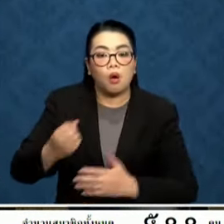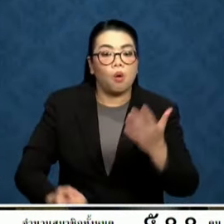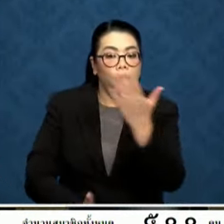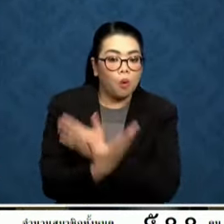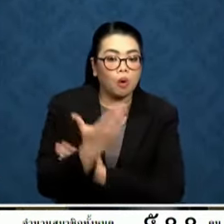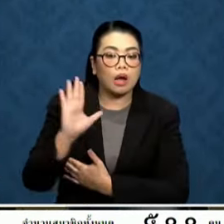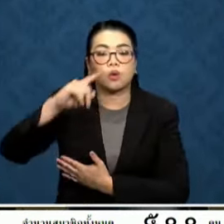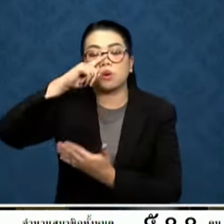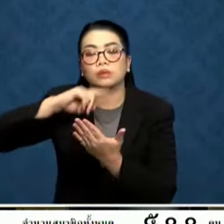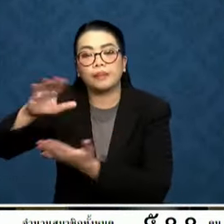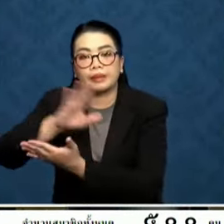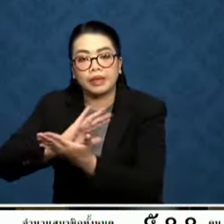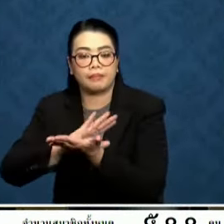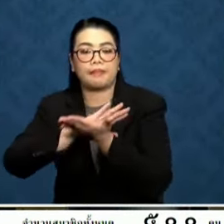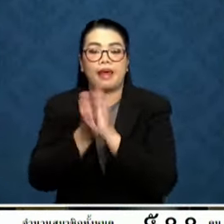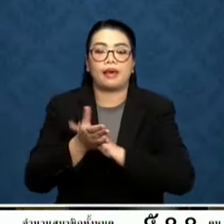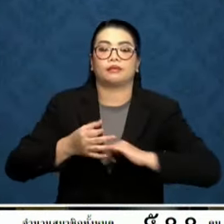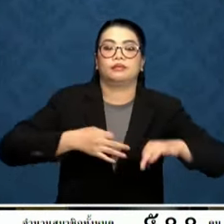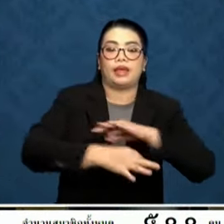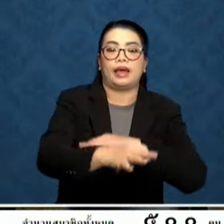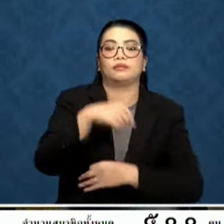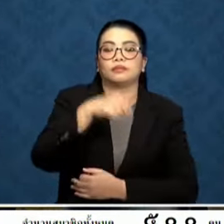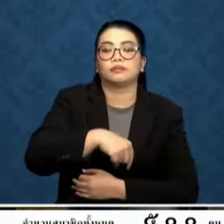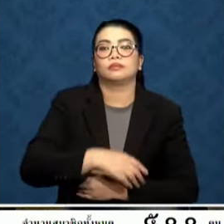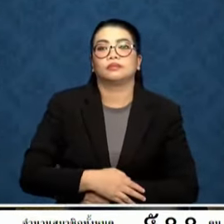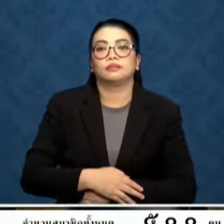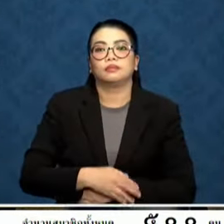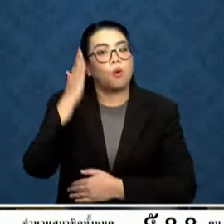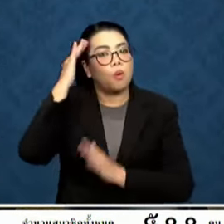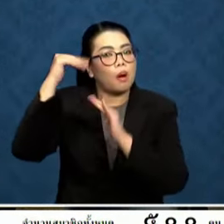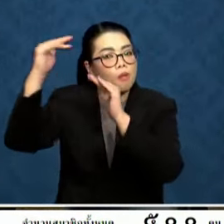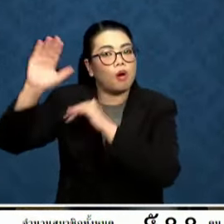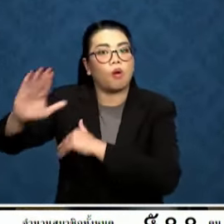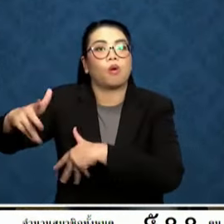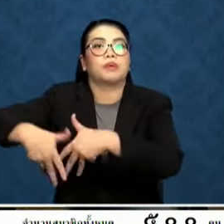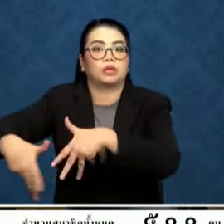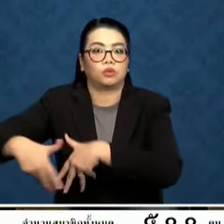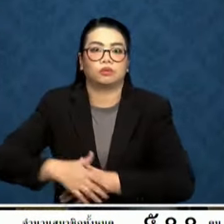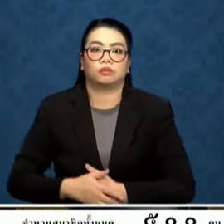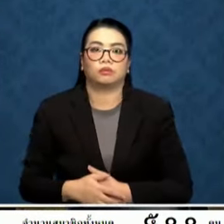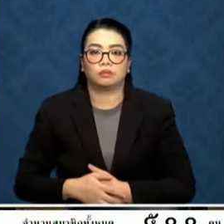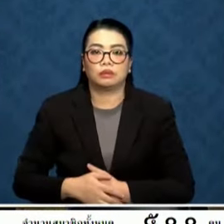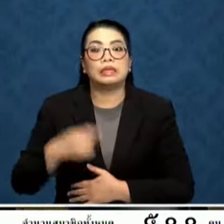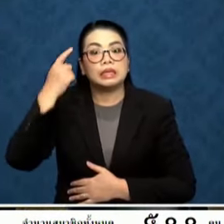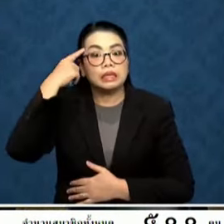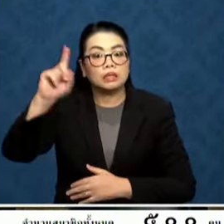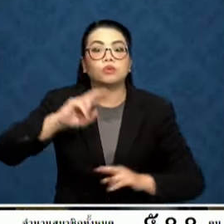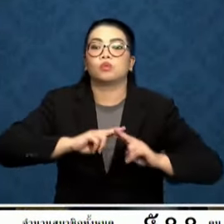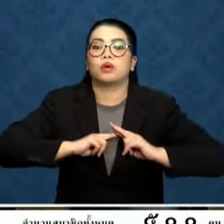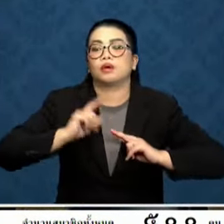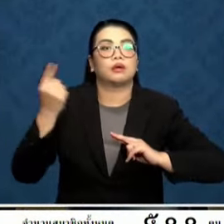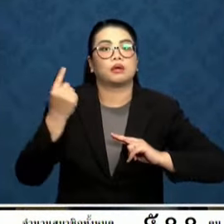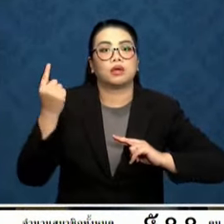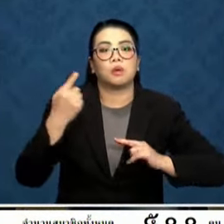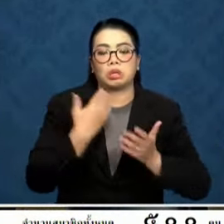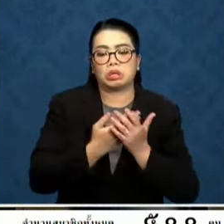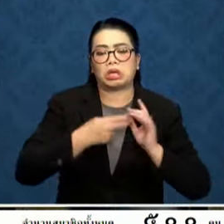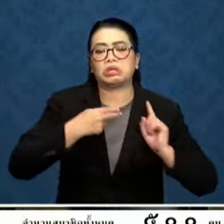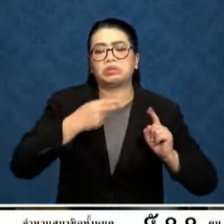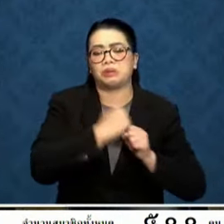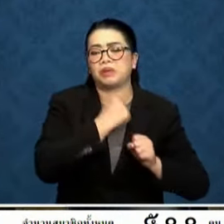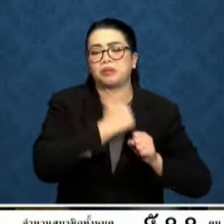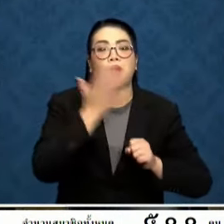ของประเทศวางเป็นเดิมพันวางเป็นเดิมพันอย่างที่